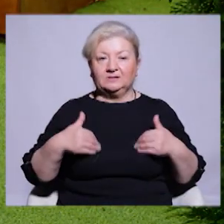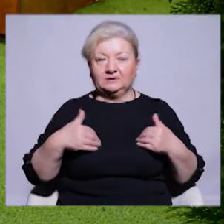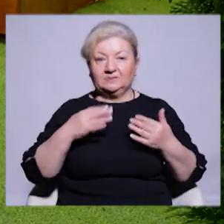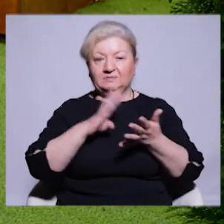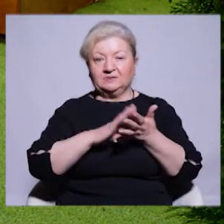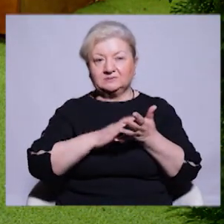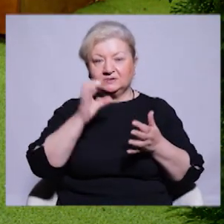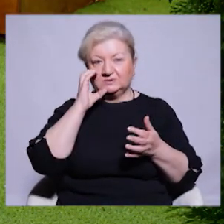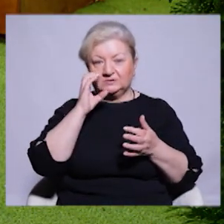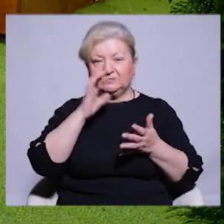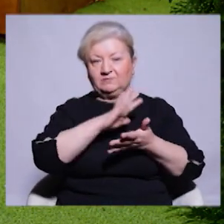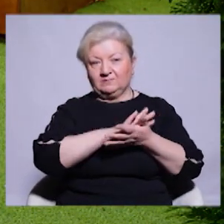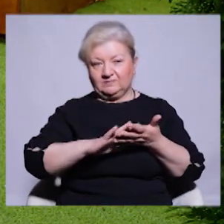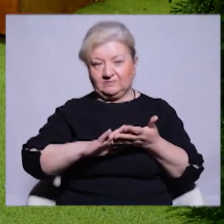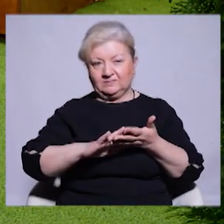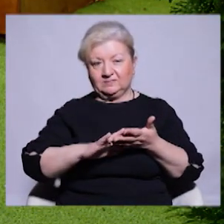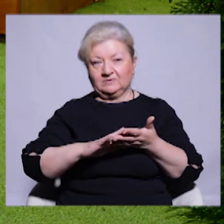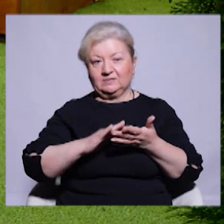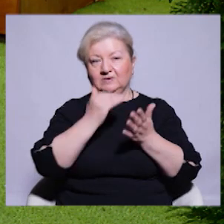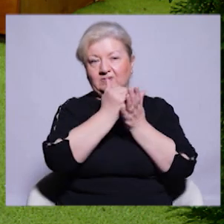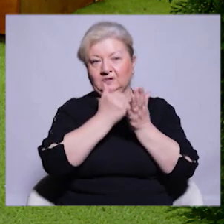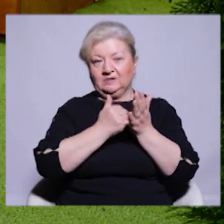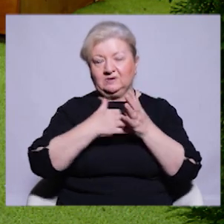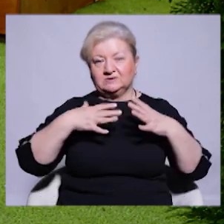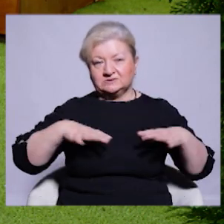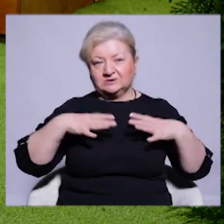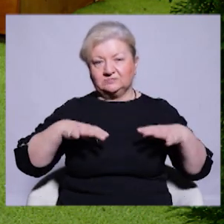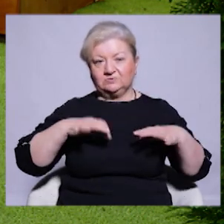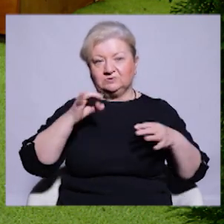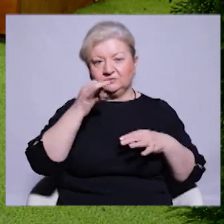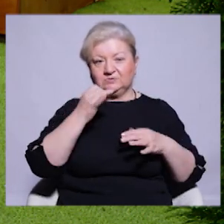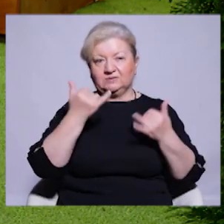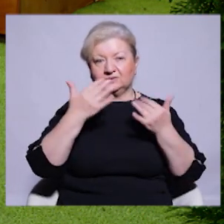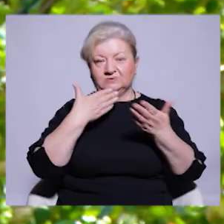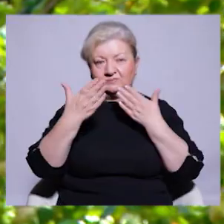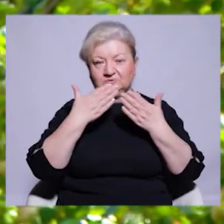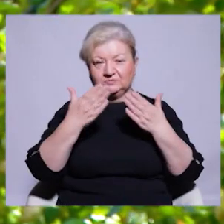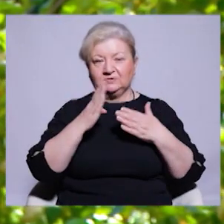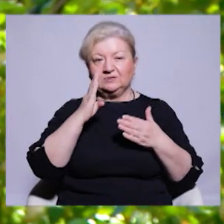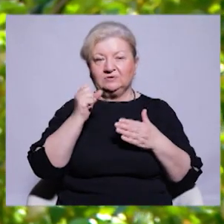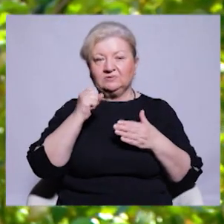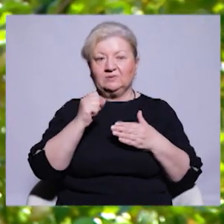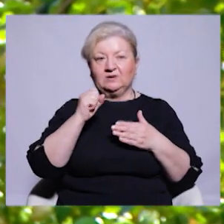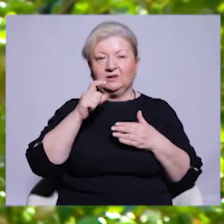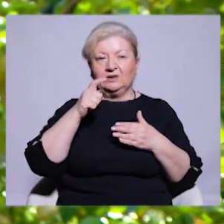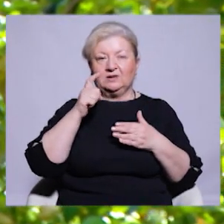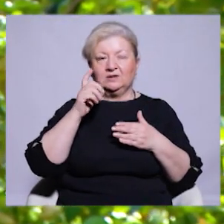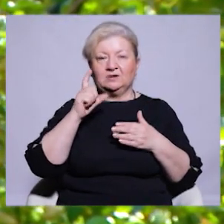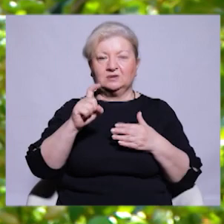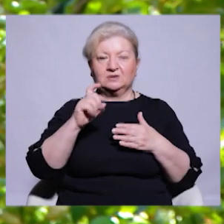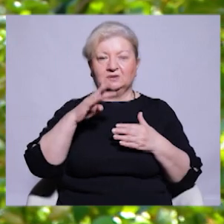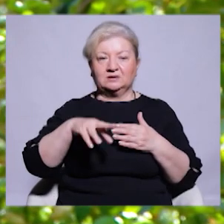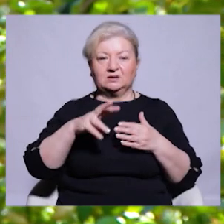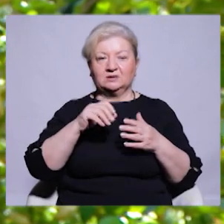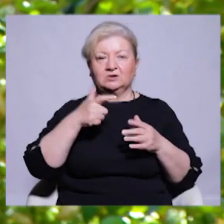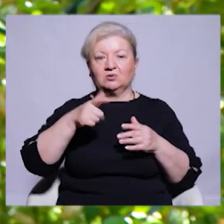გამარჯობათ, მეცხრე კლასელებო, ვაგრძელებთ ჩვენს გაკვეთილებს საქართველოს ისტორიაში. დღეს ჩვენ ვისაუბრებთ ვახტანგ გორგასლის მოღვაწეობაზე,